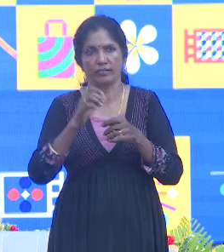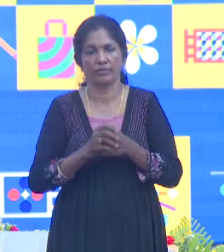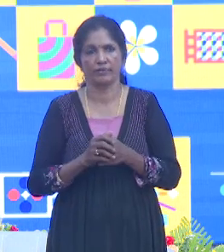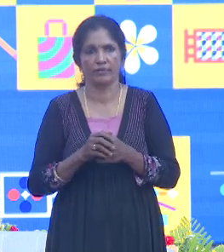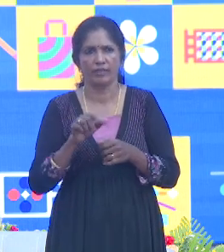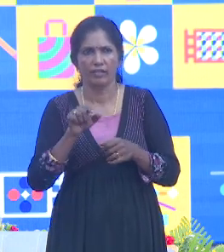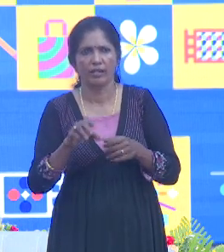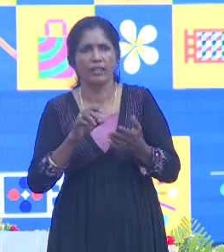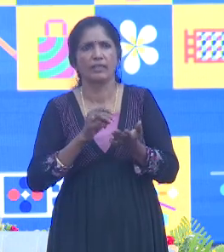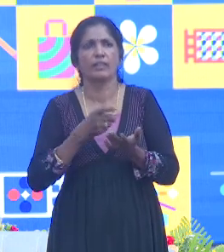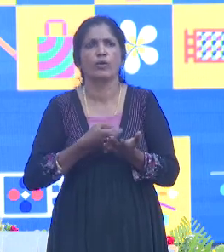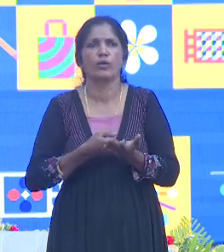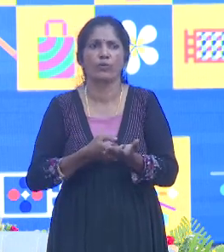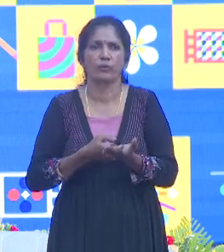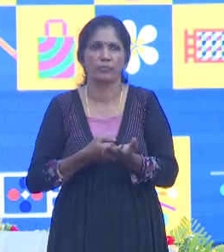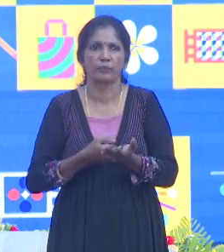പക്ഷേ ആ നിയമം